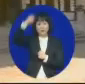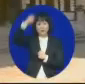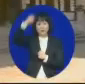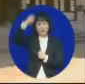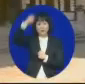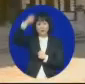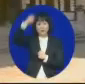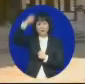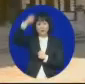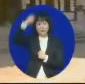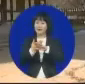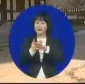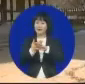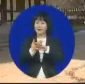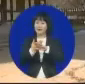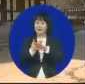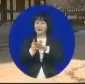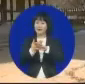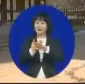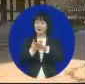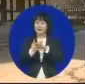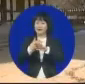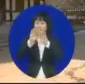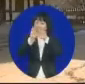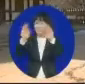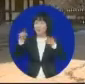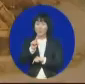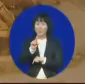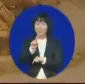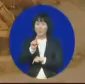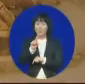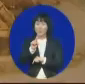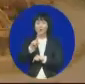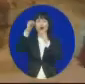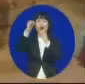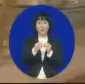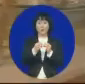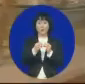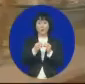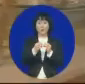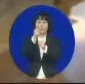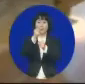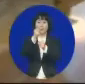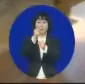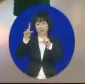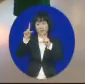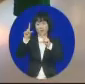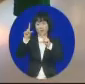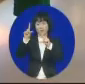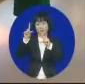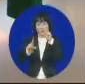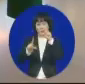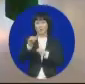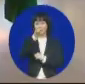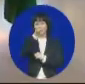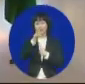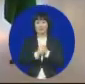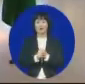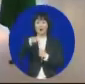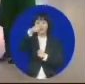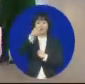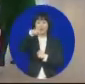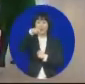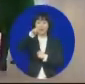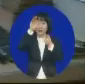한국민속촌 안에 있는 또 다른 박물관 전투 민속과 는 우린 초 문화를 복원해 놓은 것인데요 조선시대